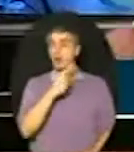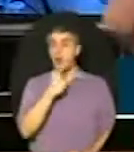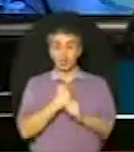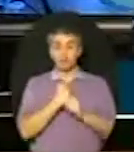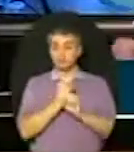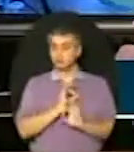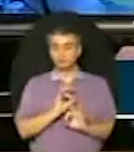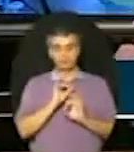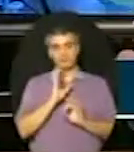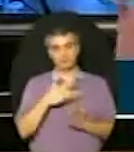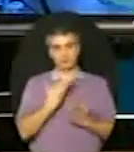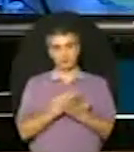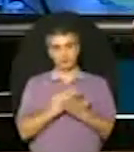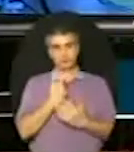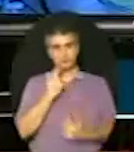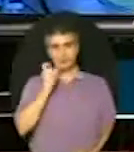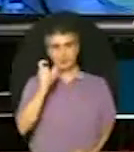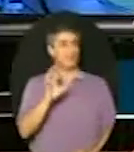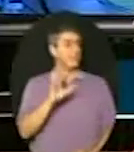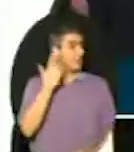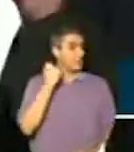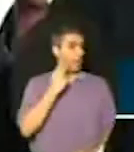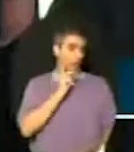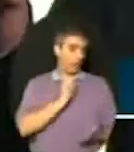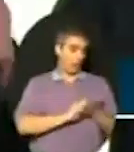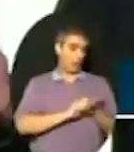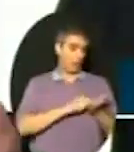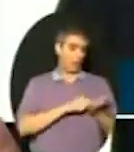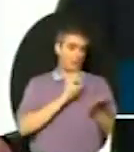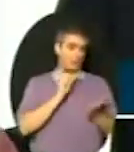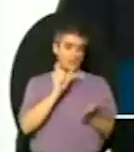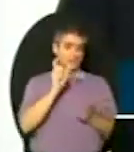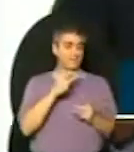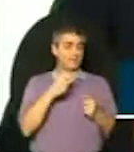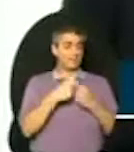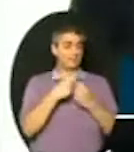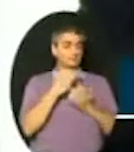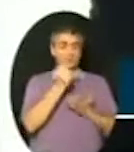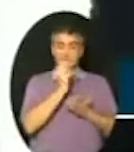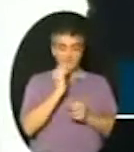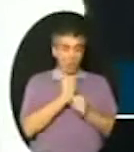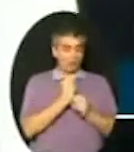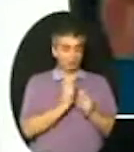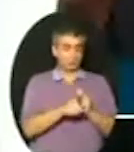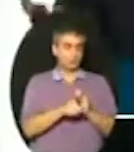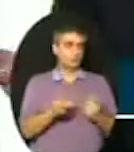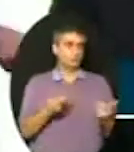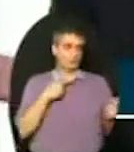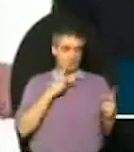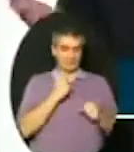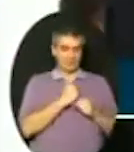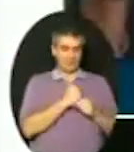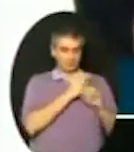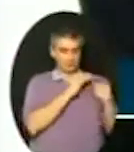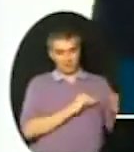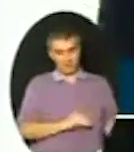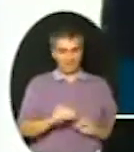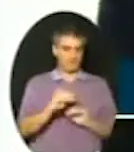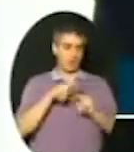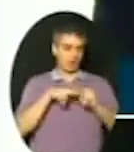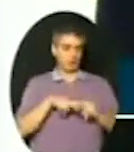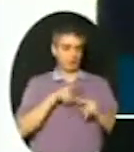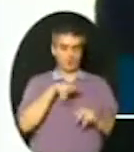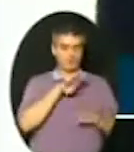בלי שיש הרשאה להתחייב. אם הייתה הרשאה להתחייב בהתאם לתקציב המדינה, וטרם בוצע תשלום, אנחנו חייבים לבצע העברה של העודף